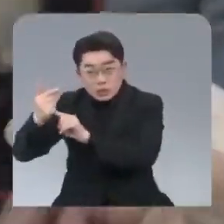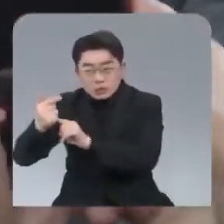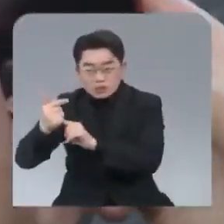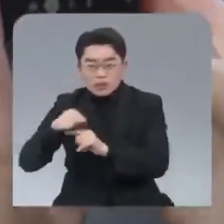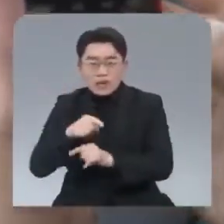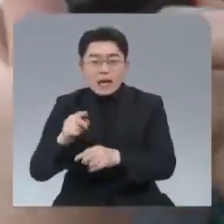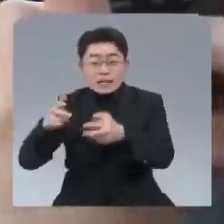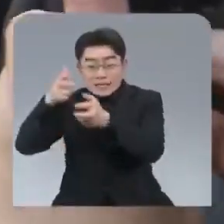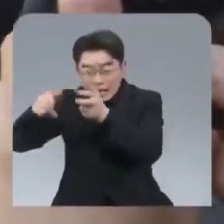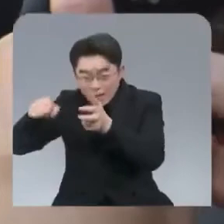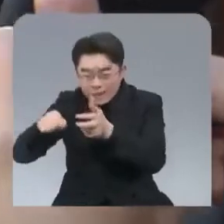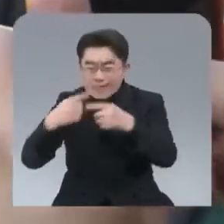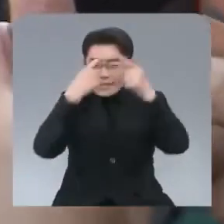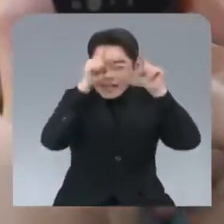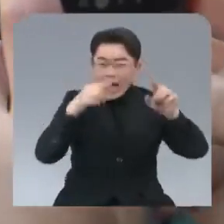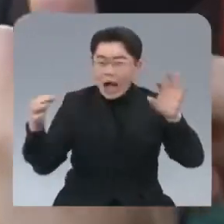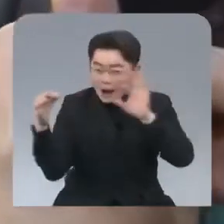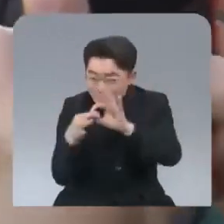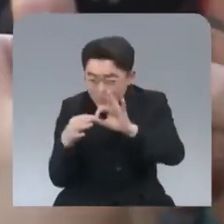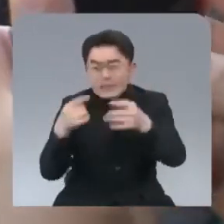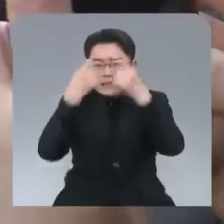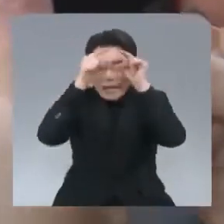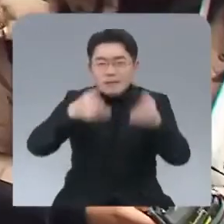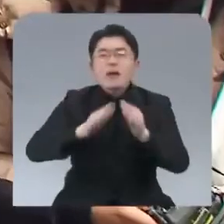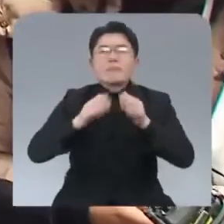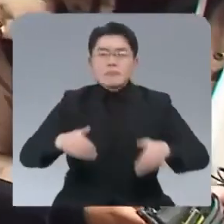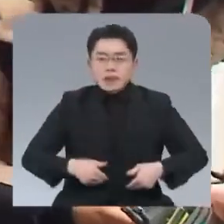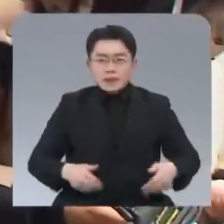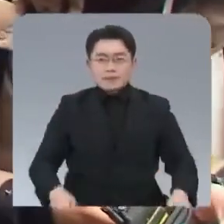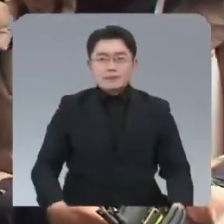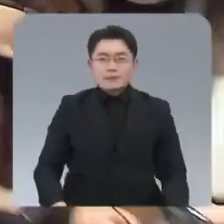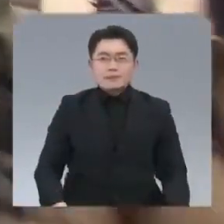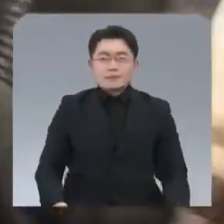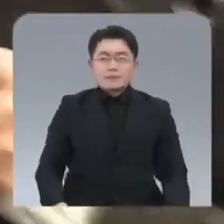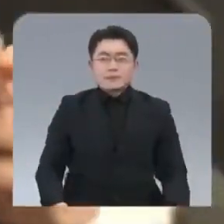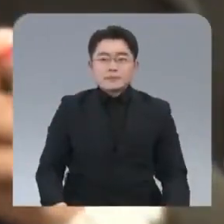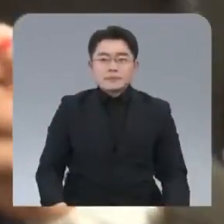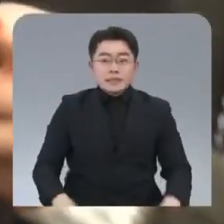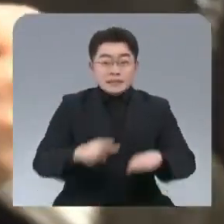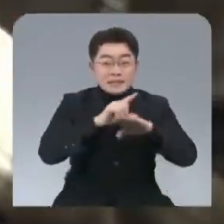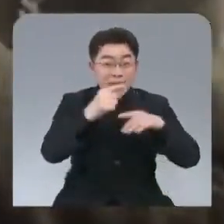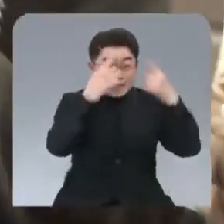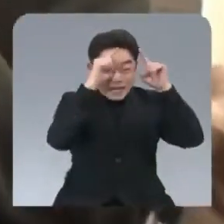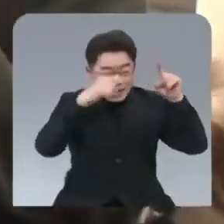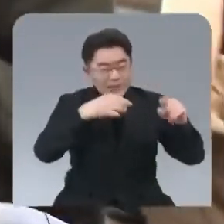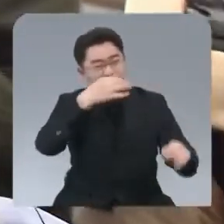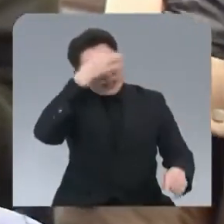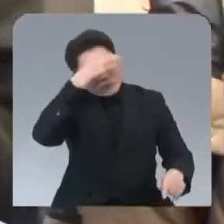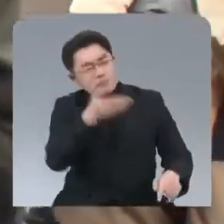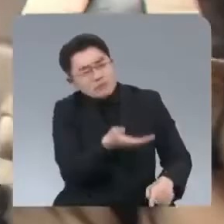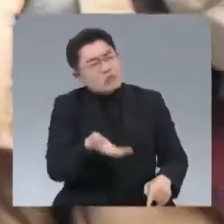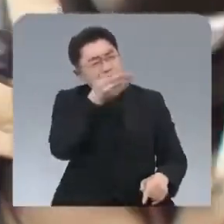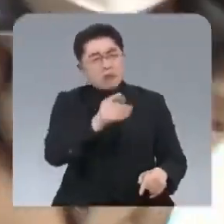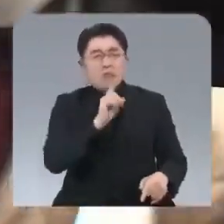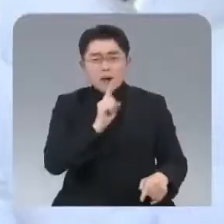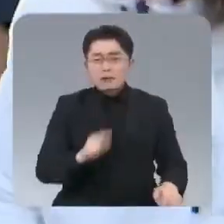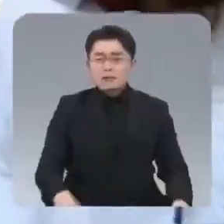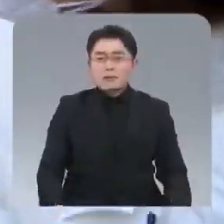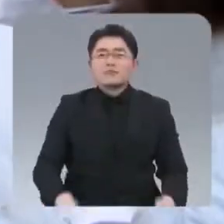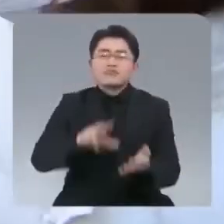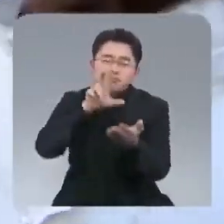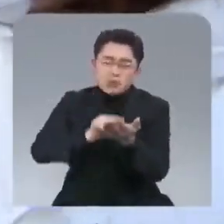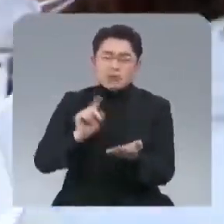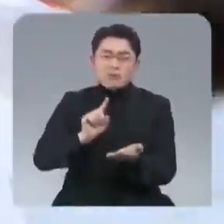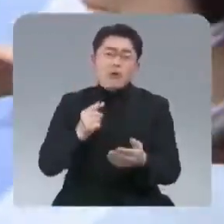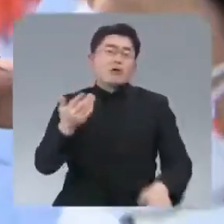권역별 거점 대학을 대안으로 제시했습니다 결국 지방대 수준을 끌어 올리자는 포상 인데 관과 는